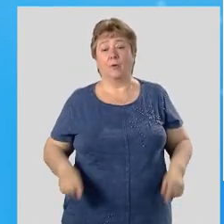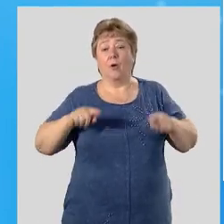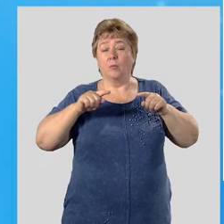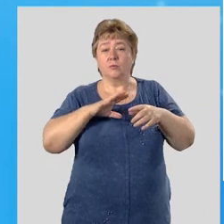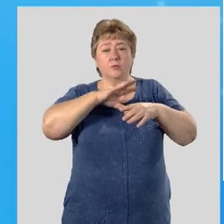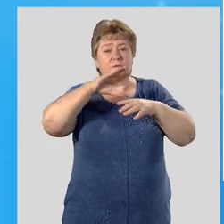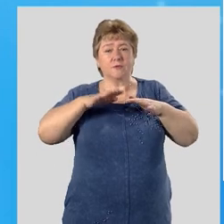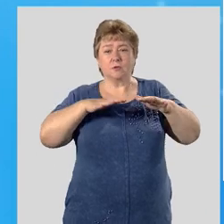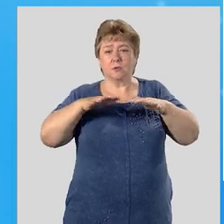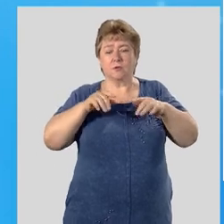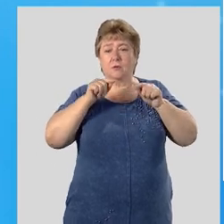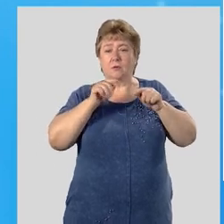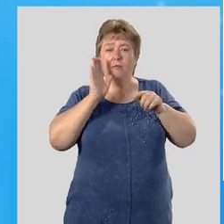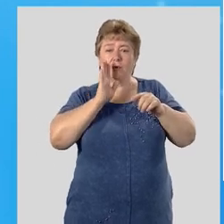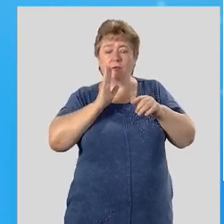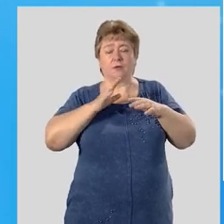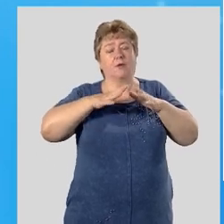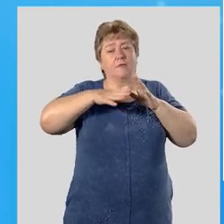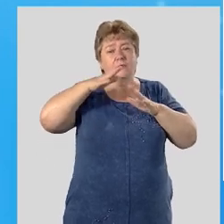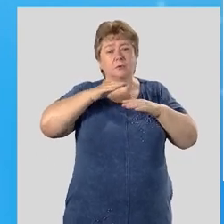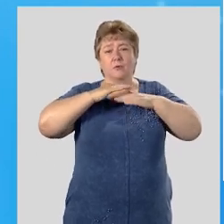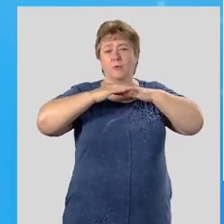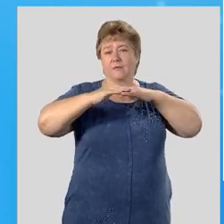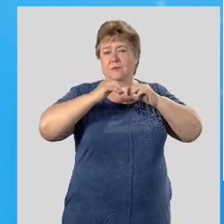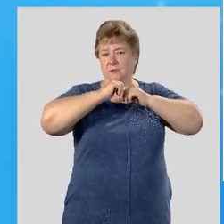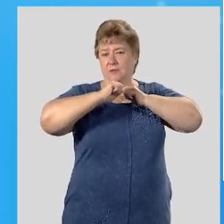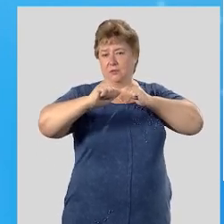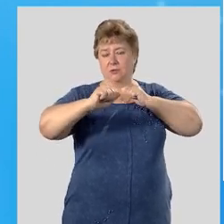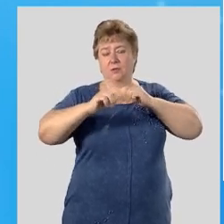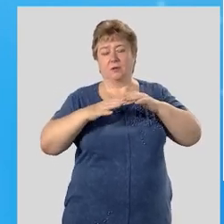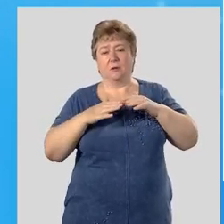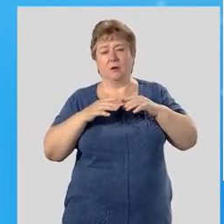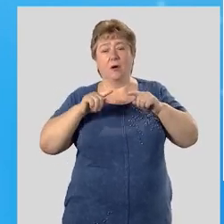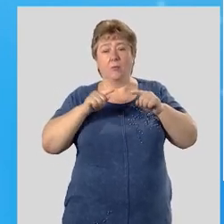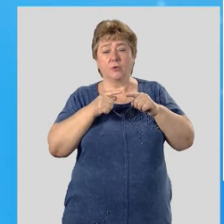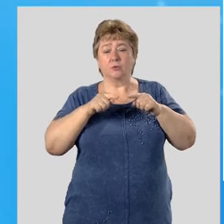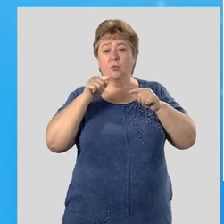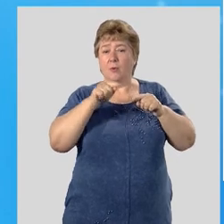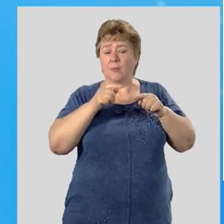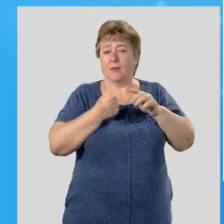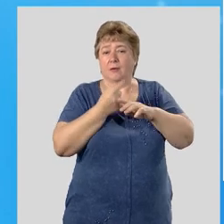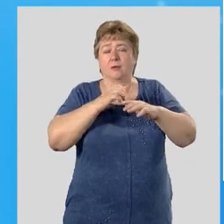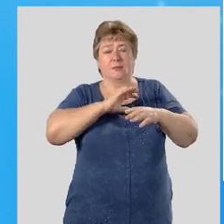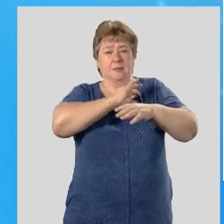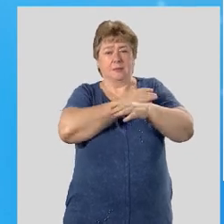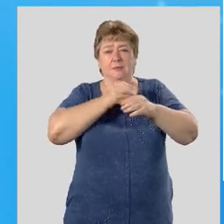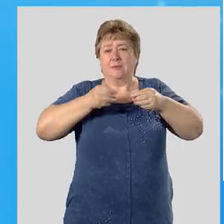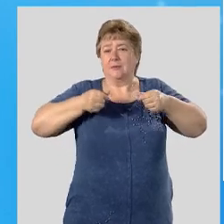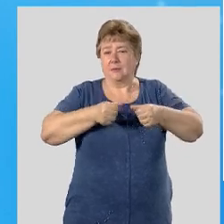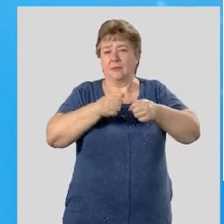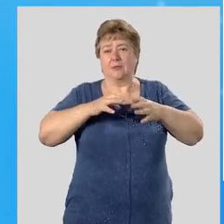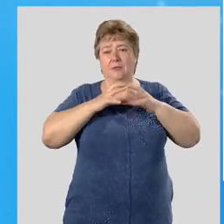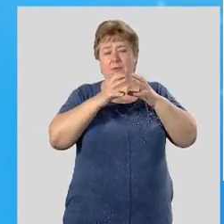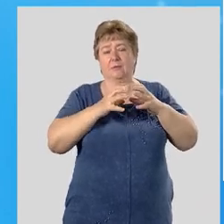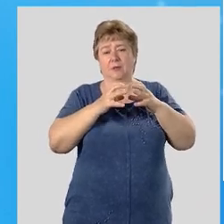Почему из всех жидкостей именно у воды самое высокое поверхностное натяжение? Почему она является самым мощным растворителем на